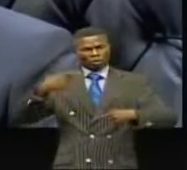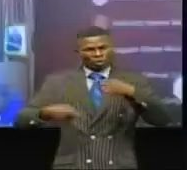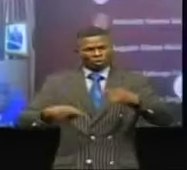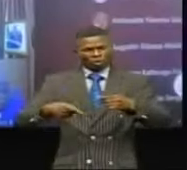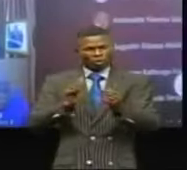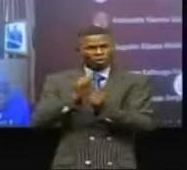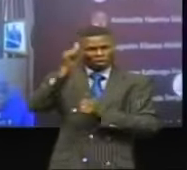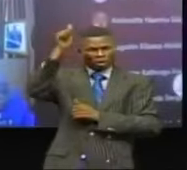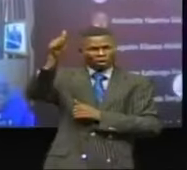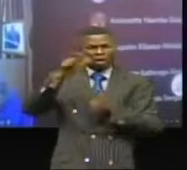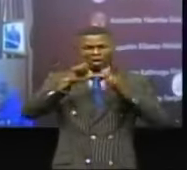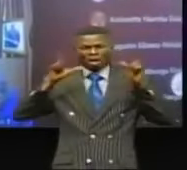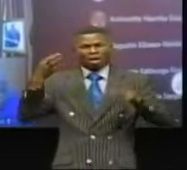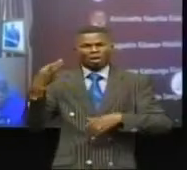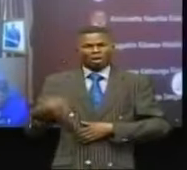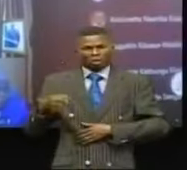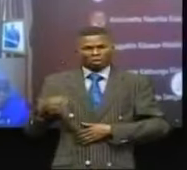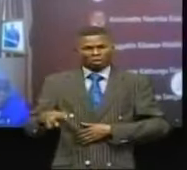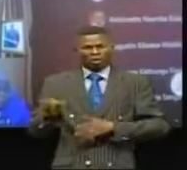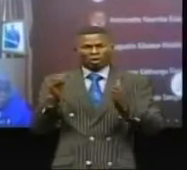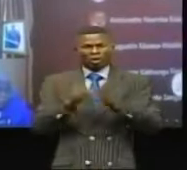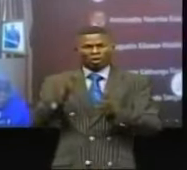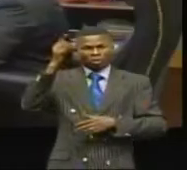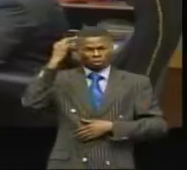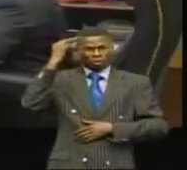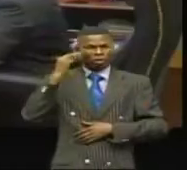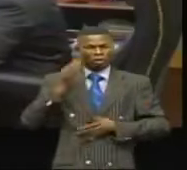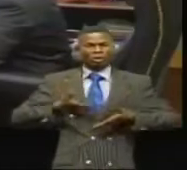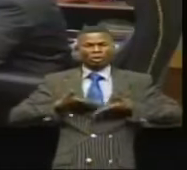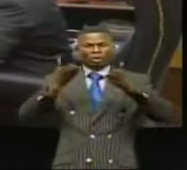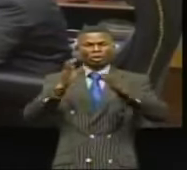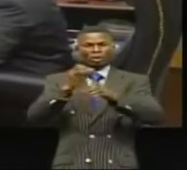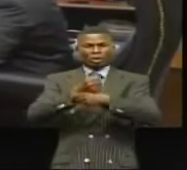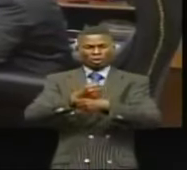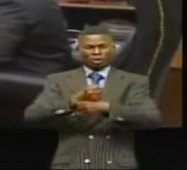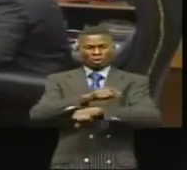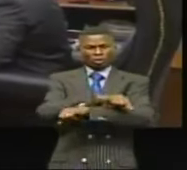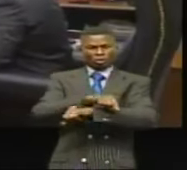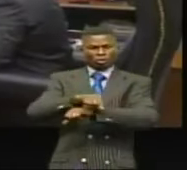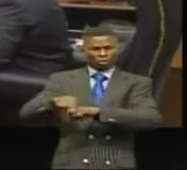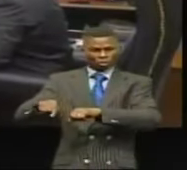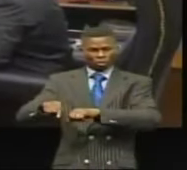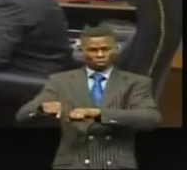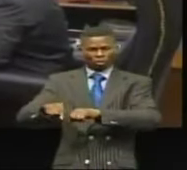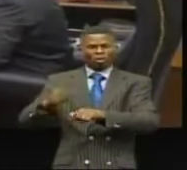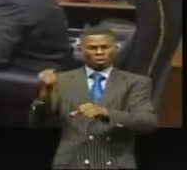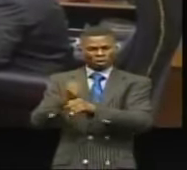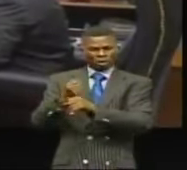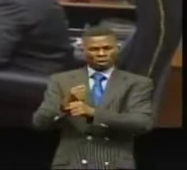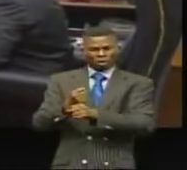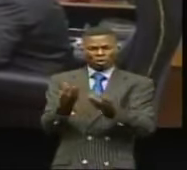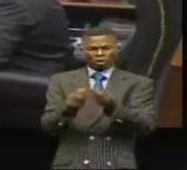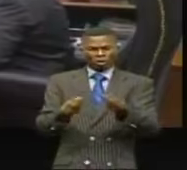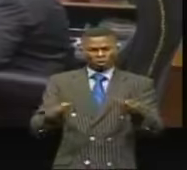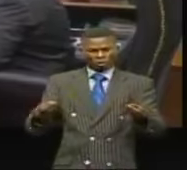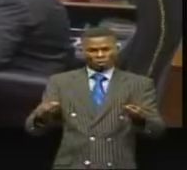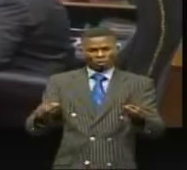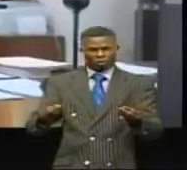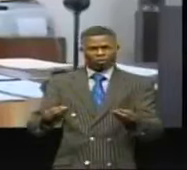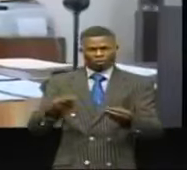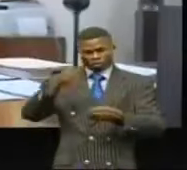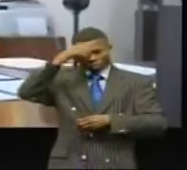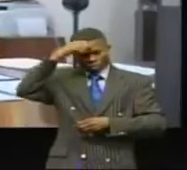de la francophonie. Il a proposé la création d'une instance pouvant travailler résolument à la crise entre